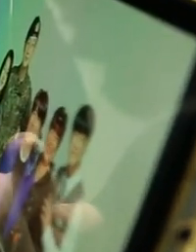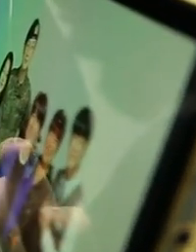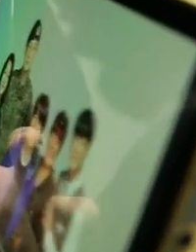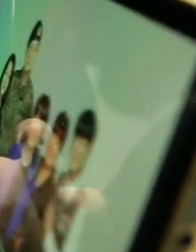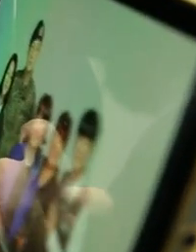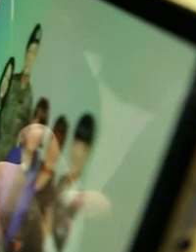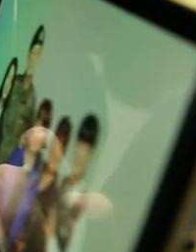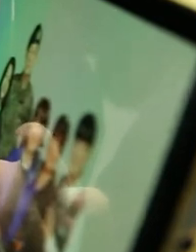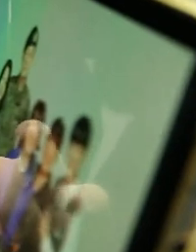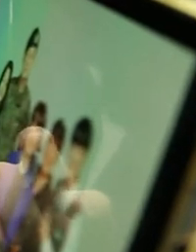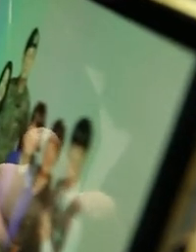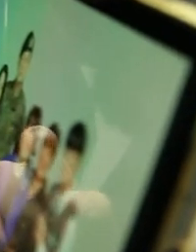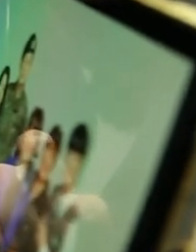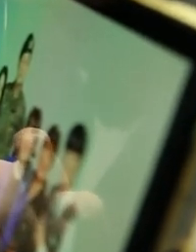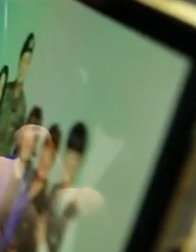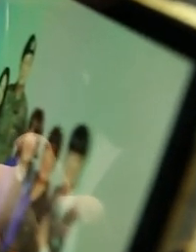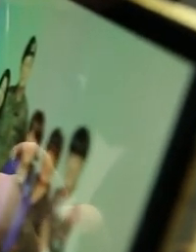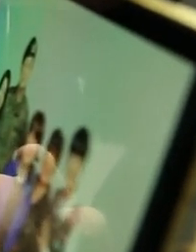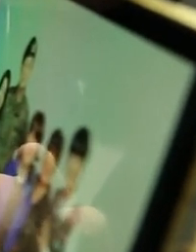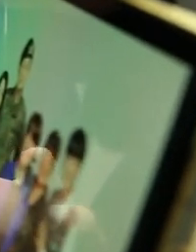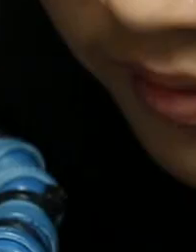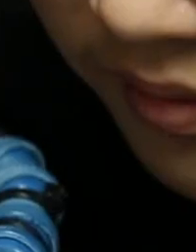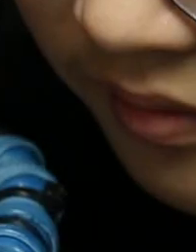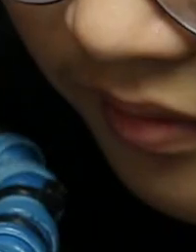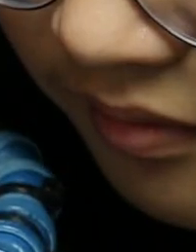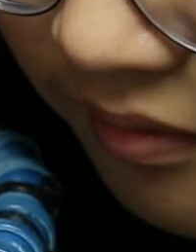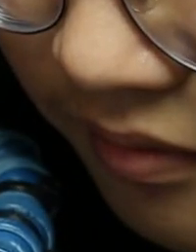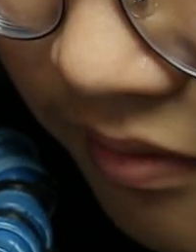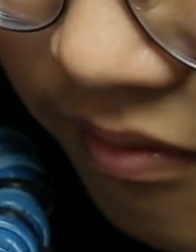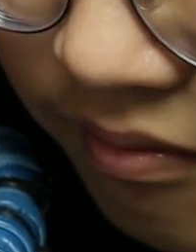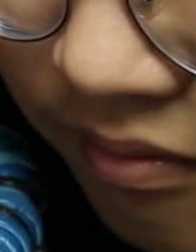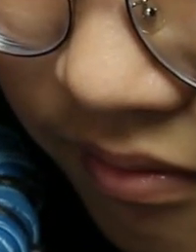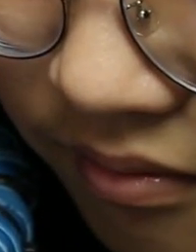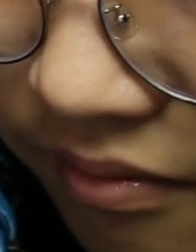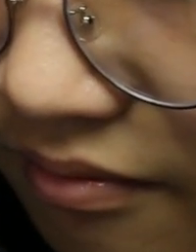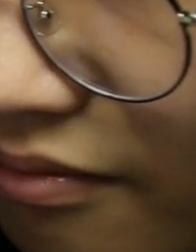소로 어떤 sp 1 많은 하십니다